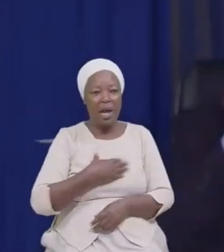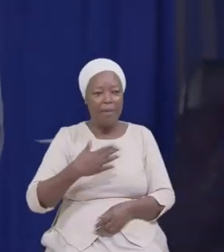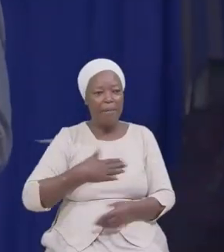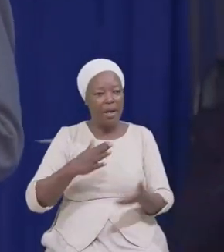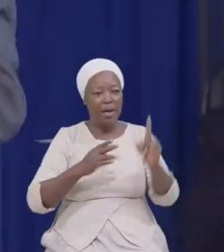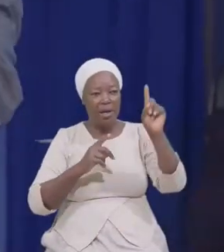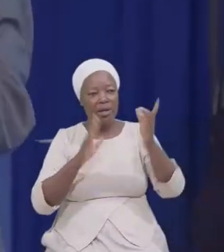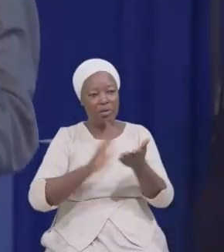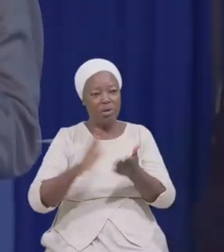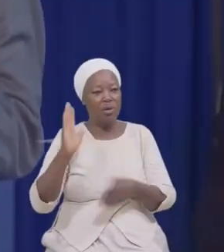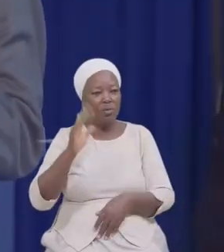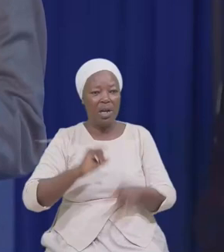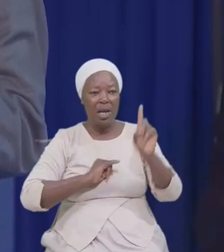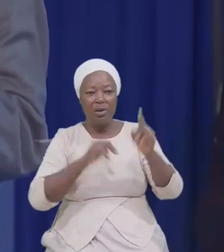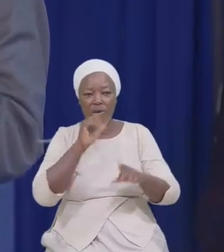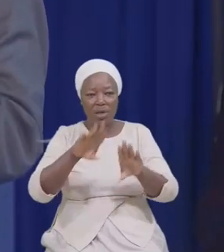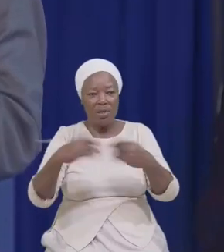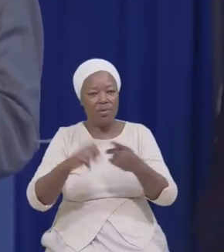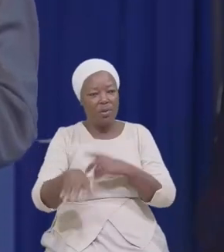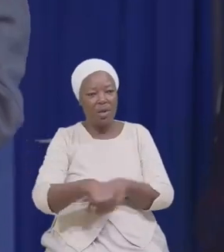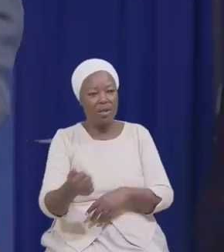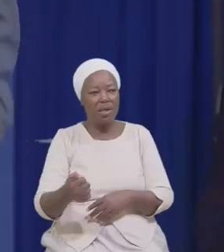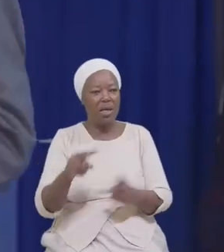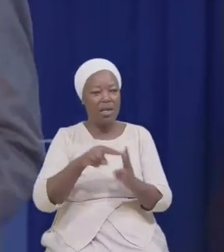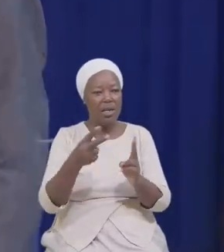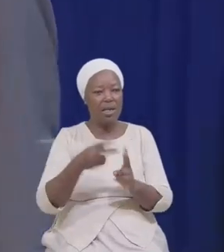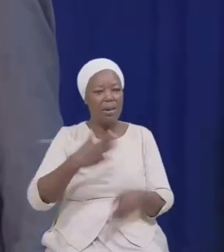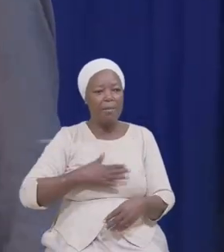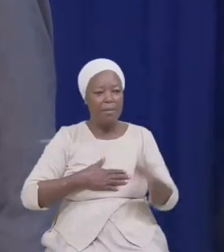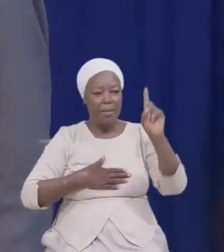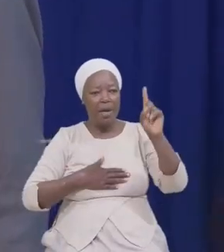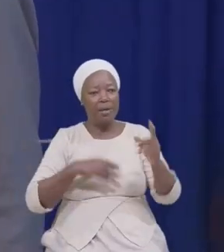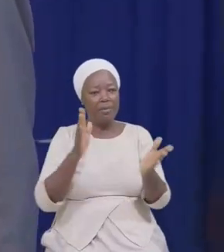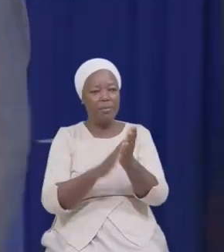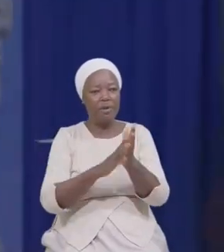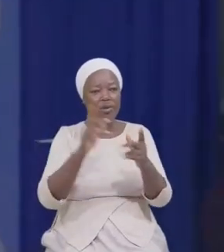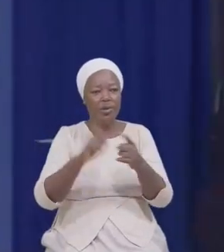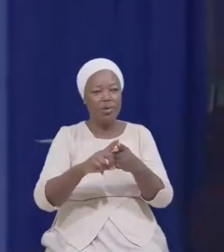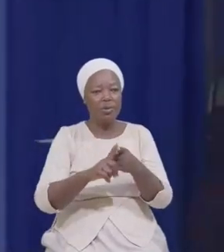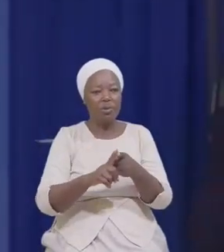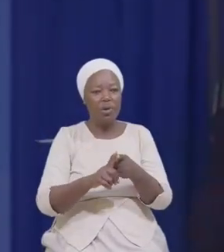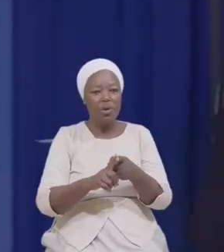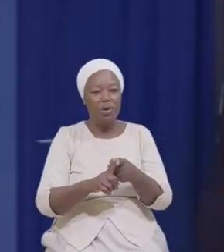un autre, ni mon honneur aux idoles.